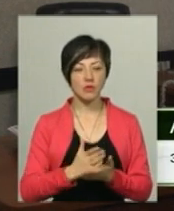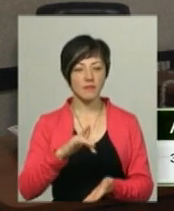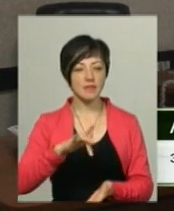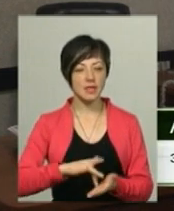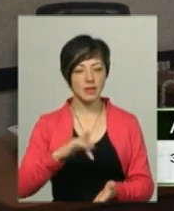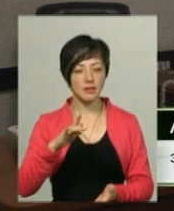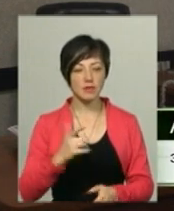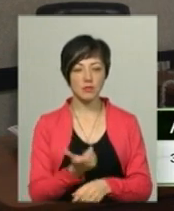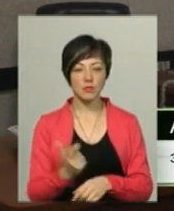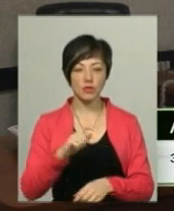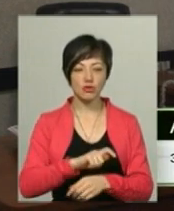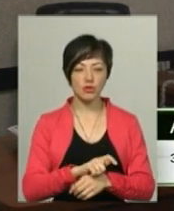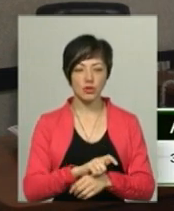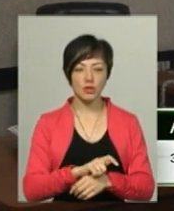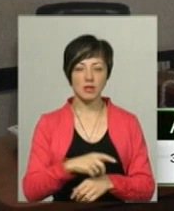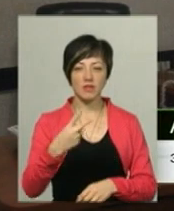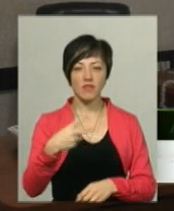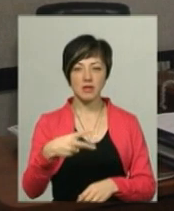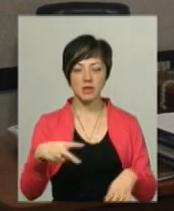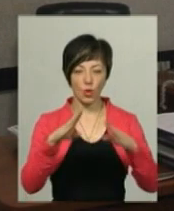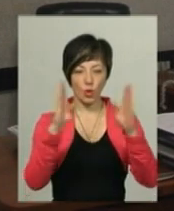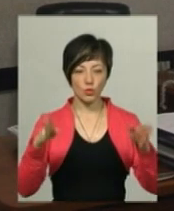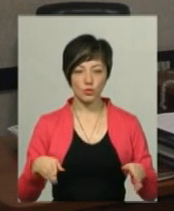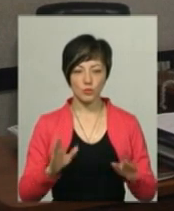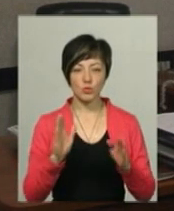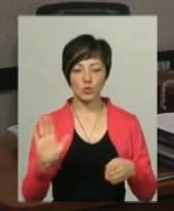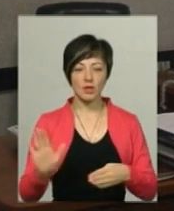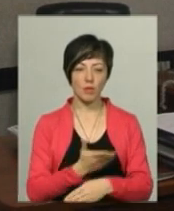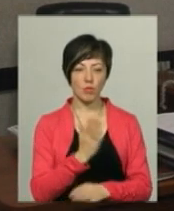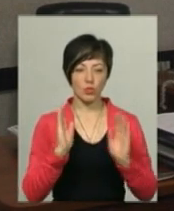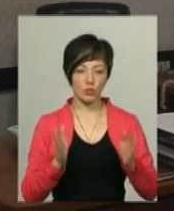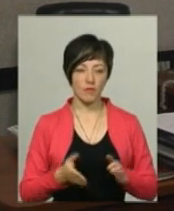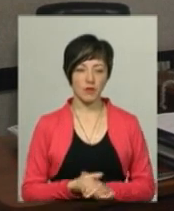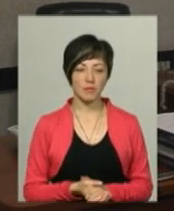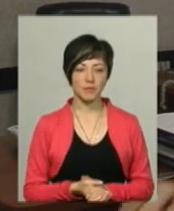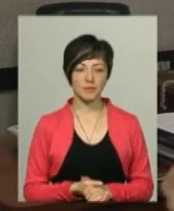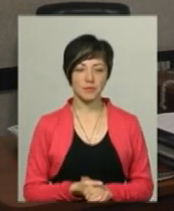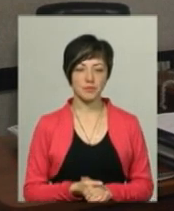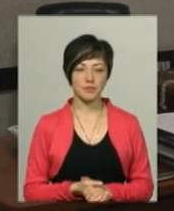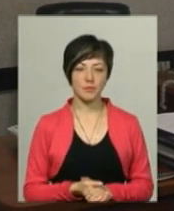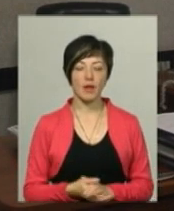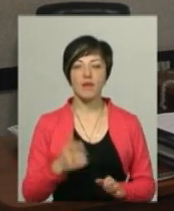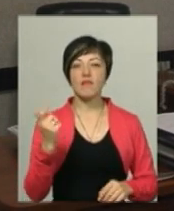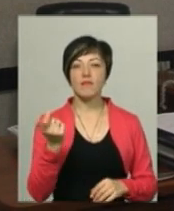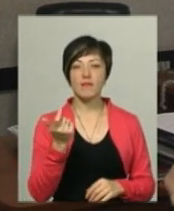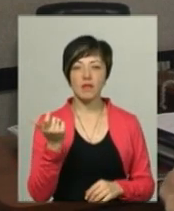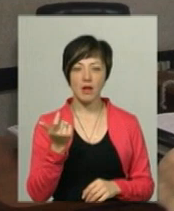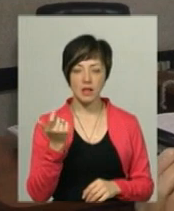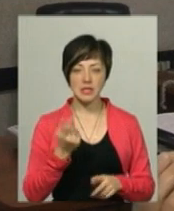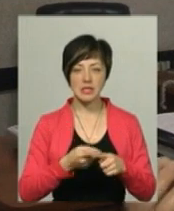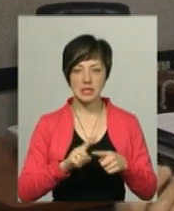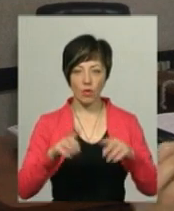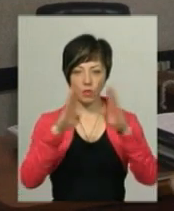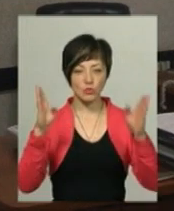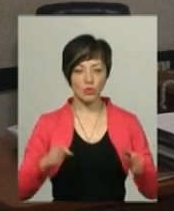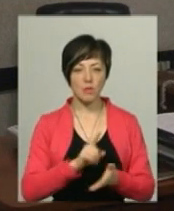це більше 20 конструкцій, вони будуть демонтовані. Точніше, власник цих